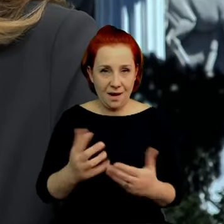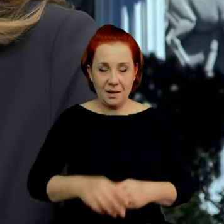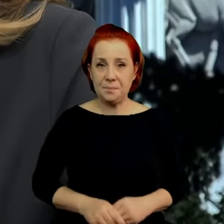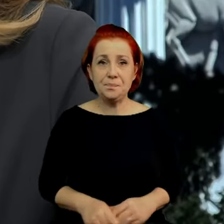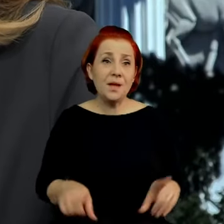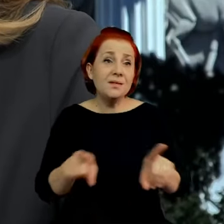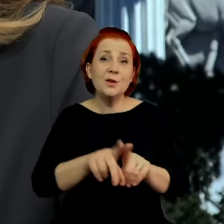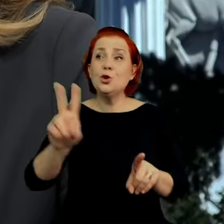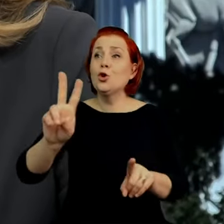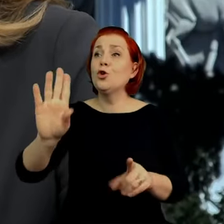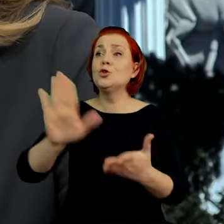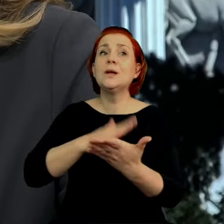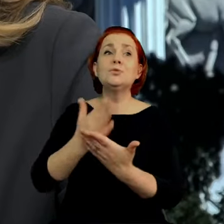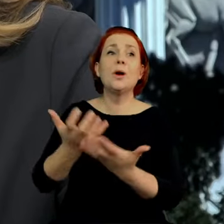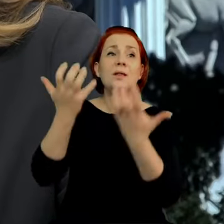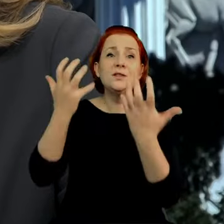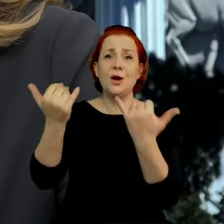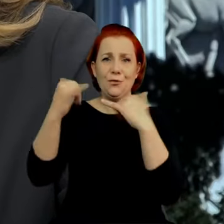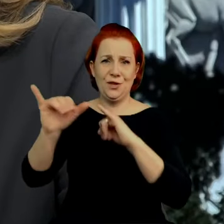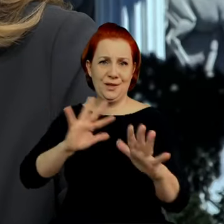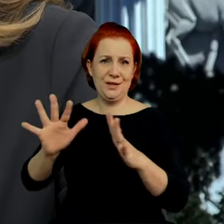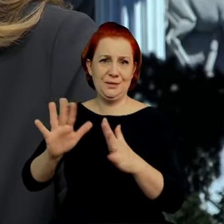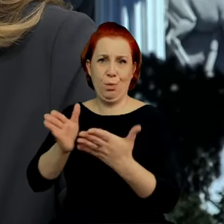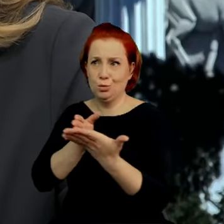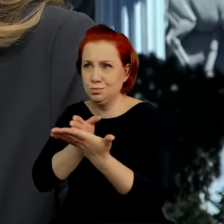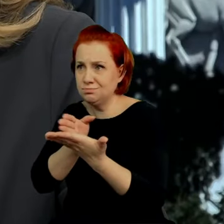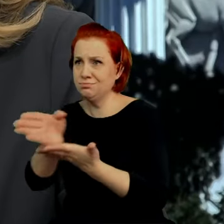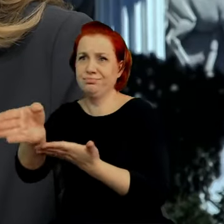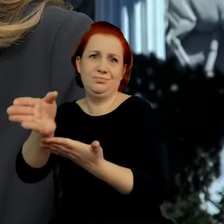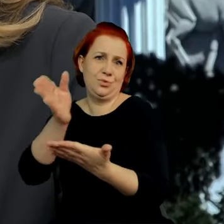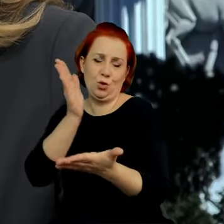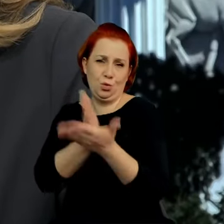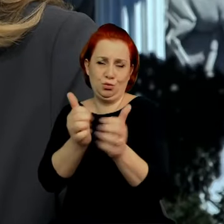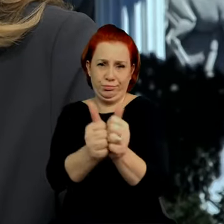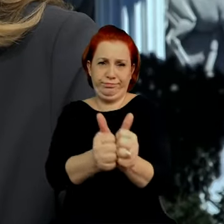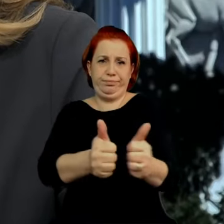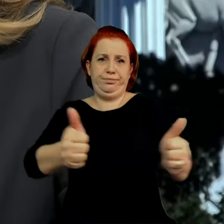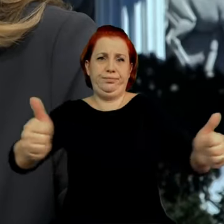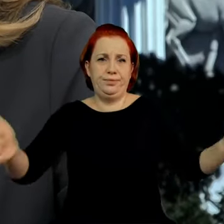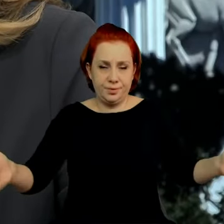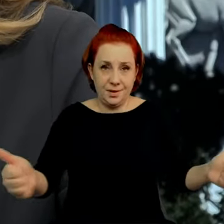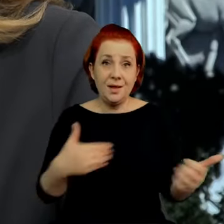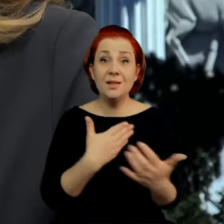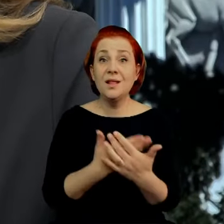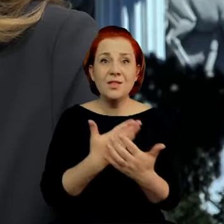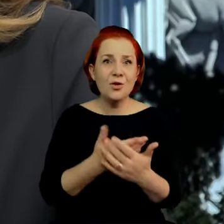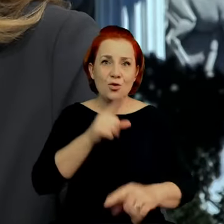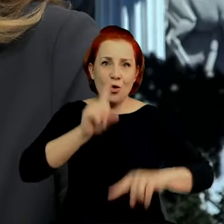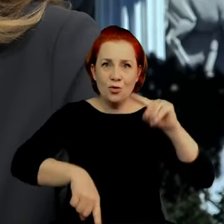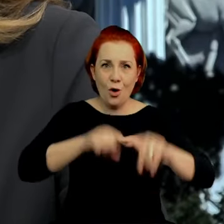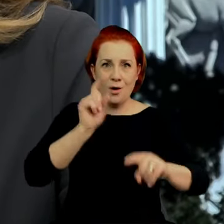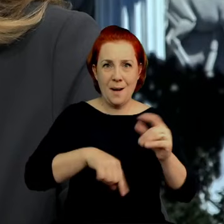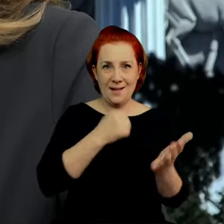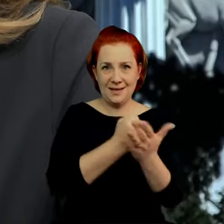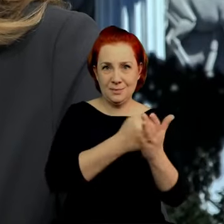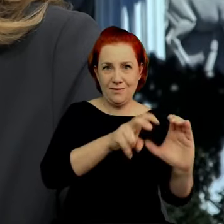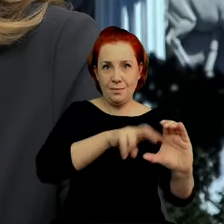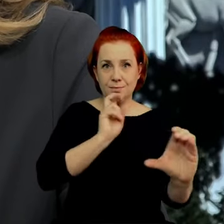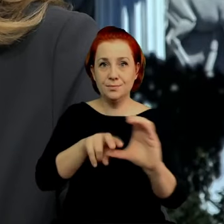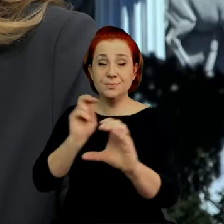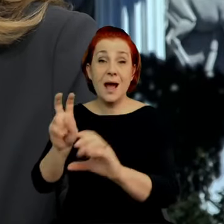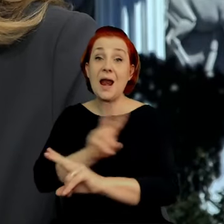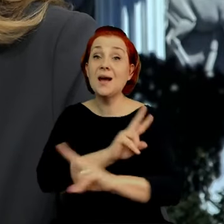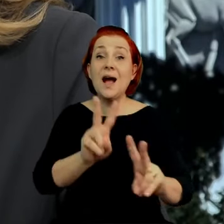inne drogi najzwyczajniej i drogi mu się rozeszły. Więc odejścia są naturalne, ale wszystkie osoby, które do mnie piszą z